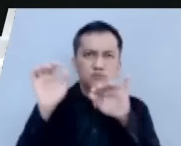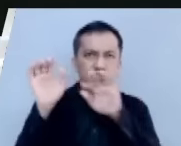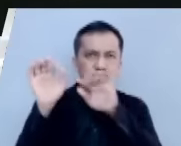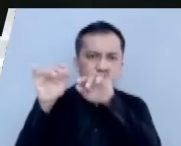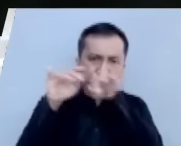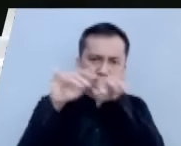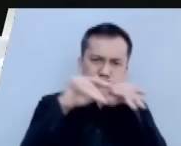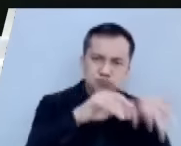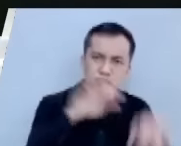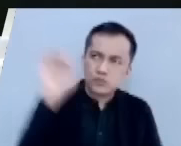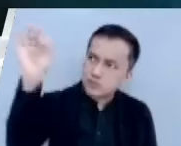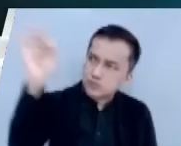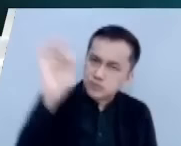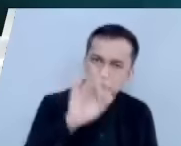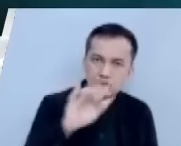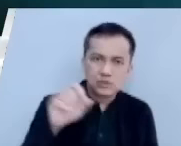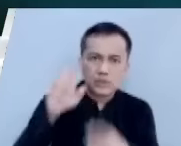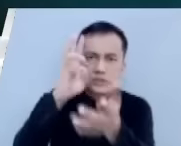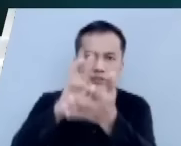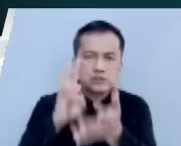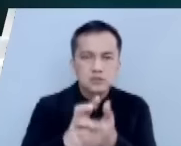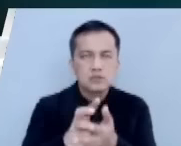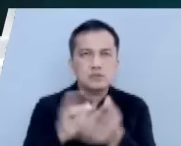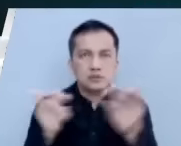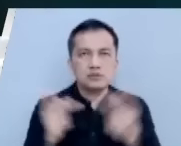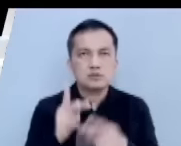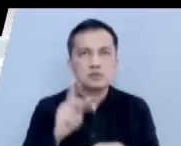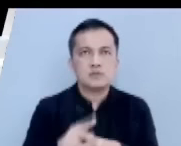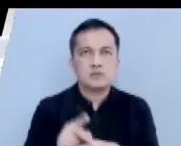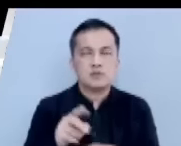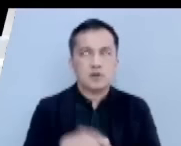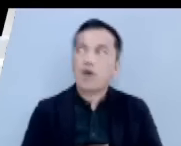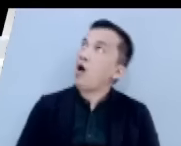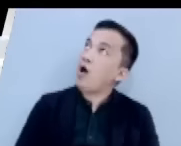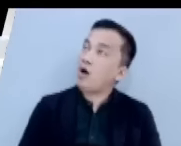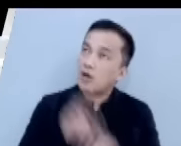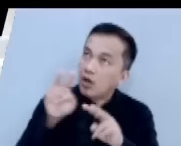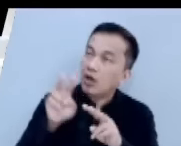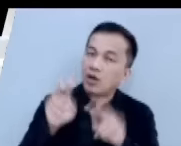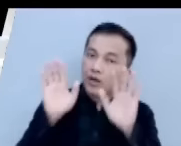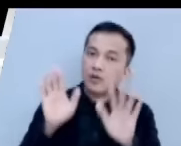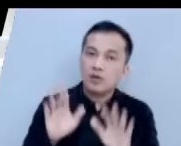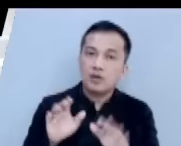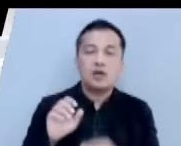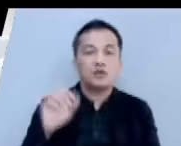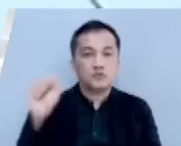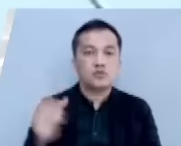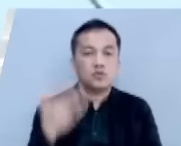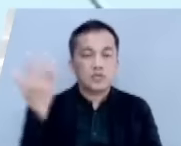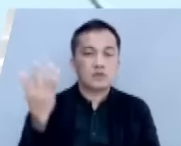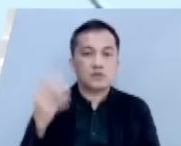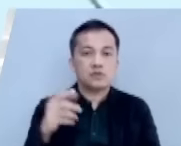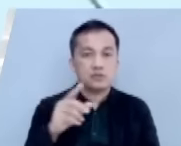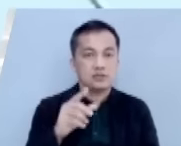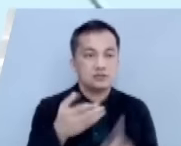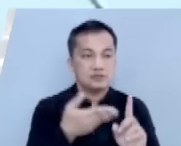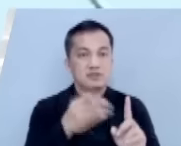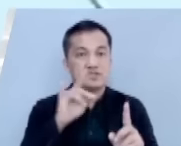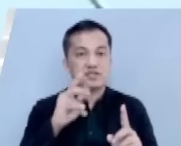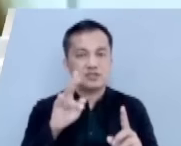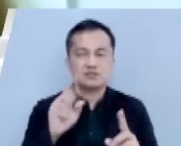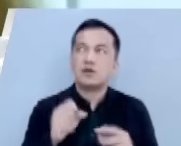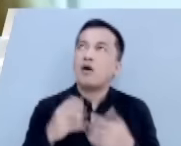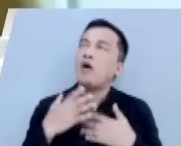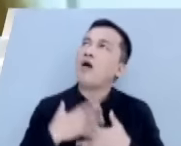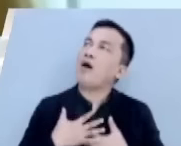namataan sa iba't ibang probinsya sa bansa. Isa sa mga napatingala at namangha ang taga Surigao del Norte na si Venis. Na-mesmerize talaga ako. So with my